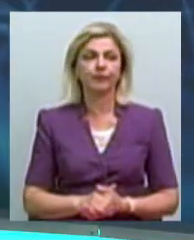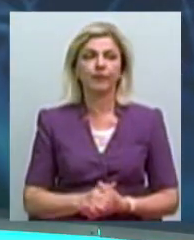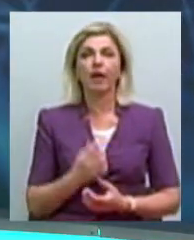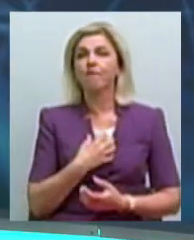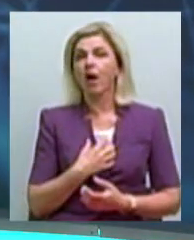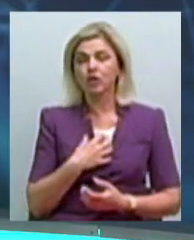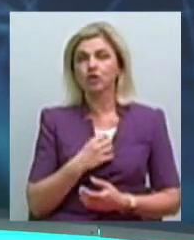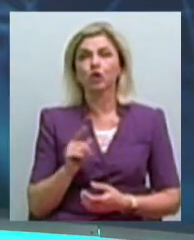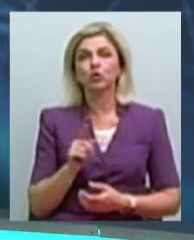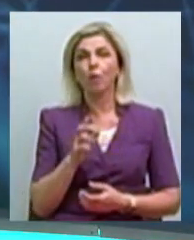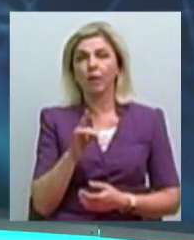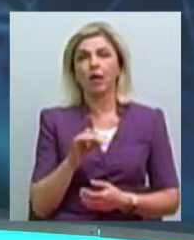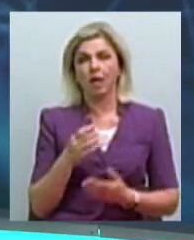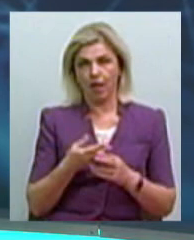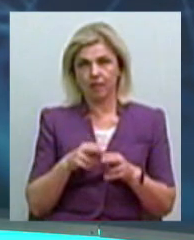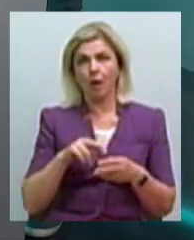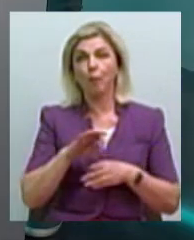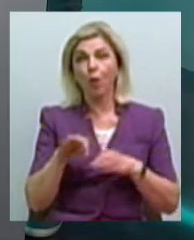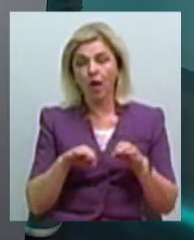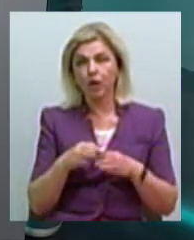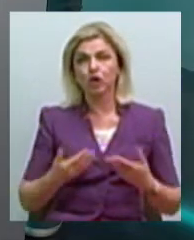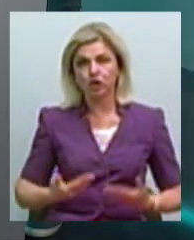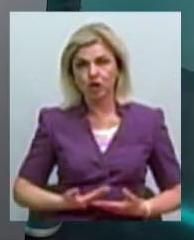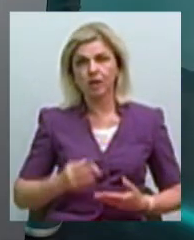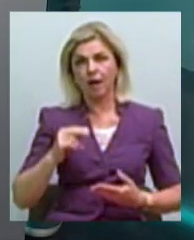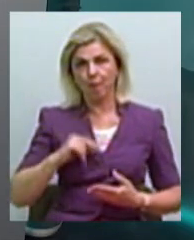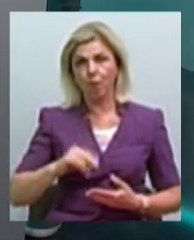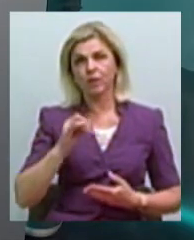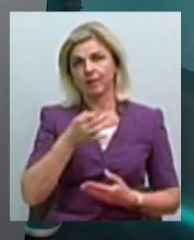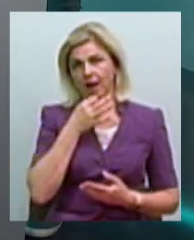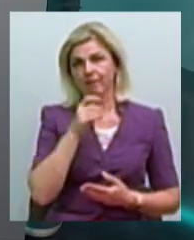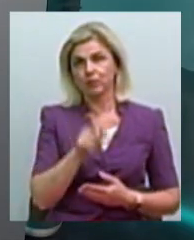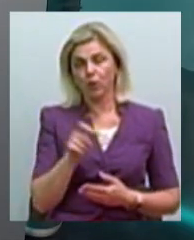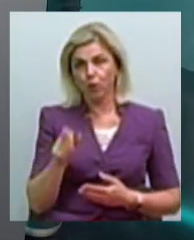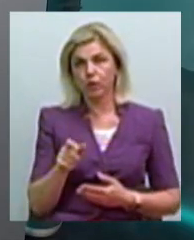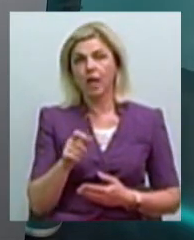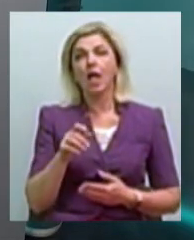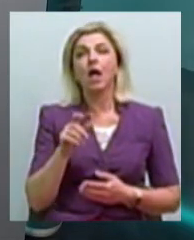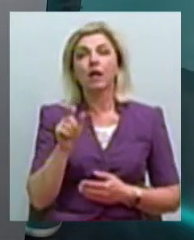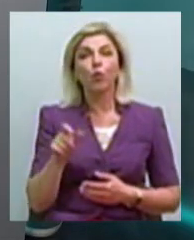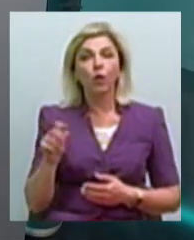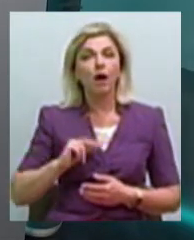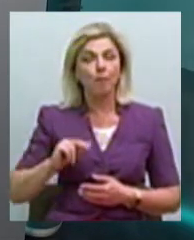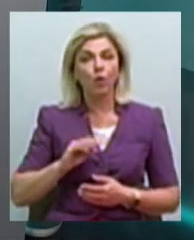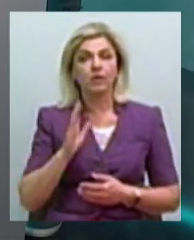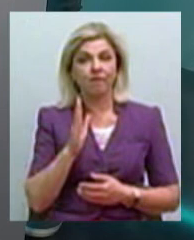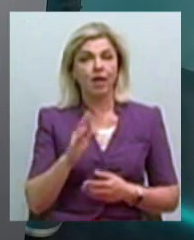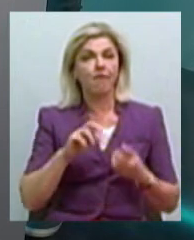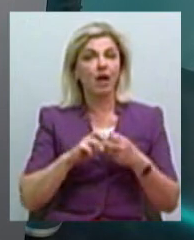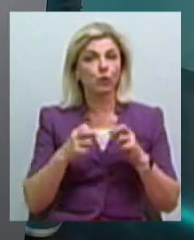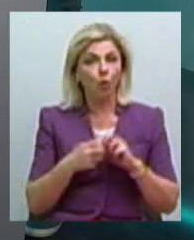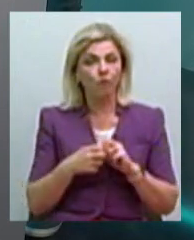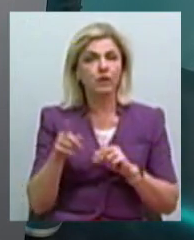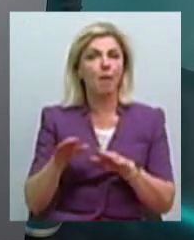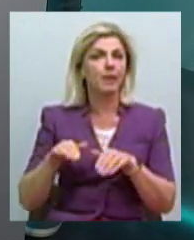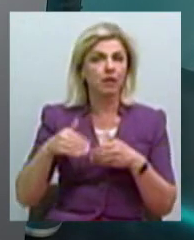важное, чтобы он жил, работал, он нравился людям. Ребята вот франковские пошли навстречу, они предложили более лояльные